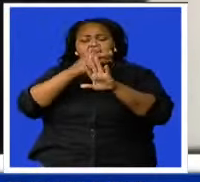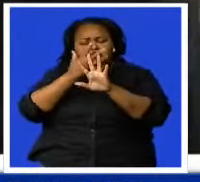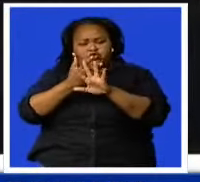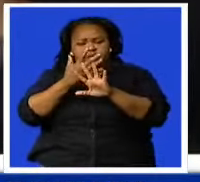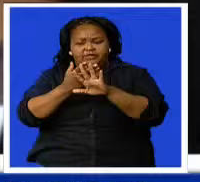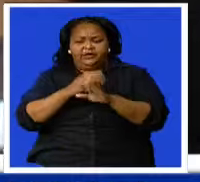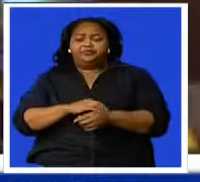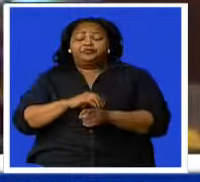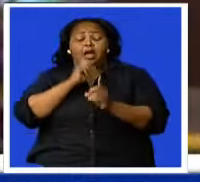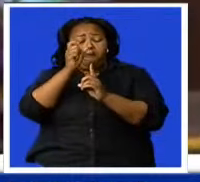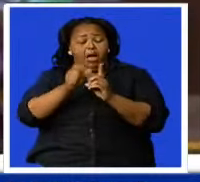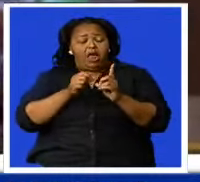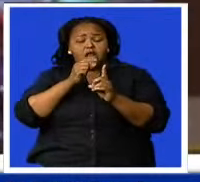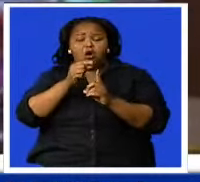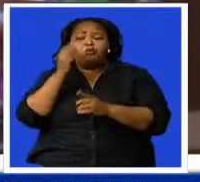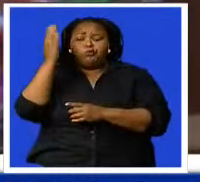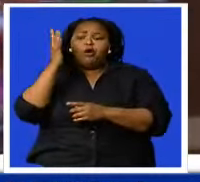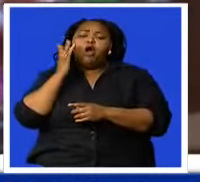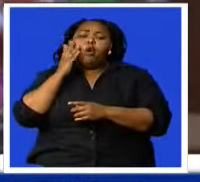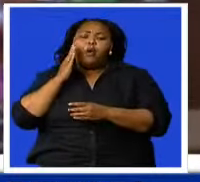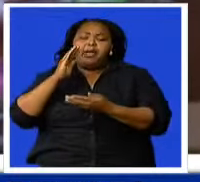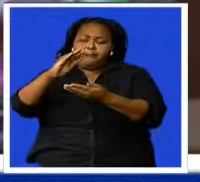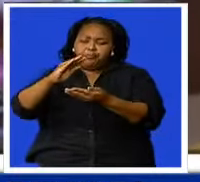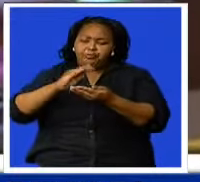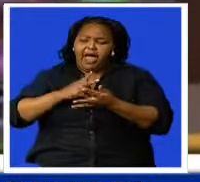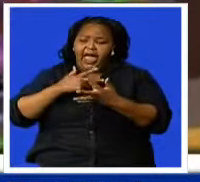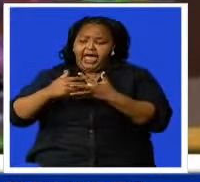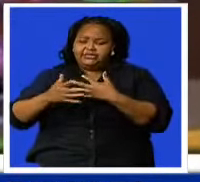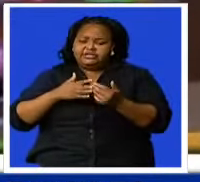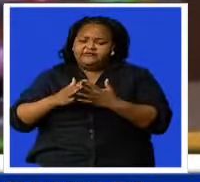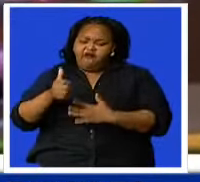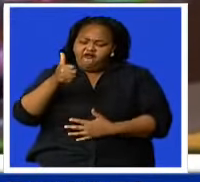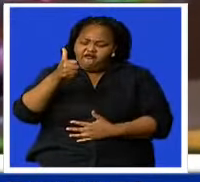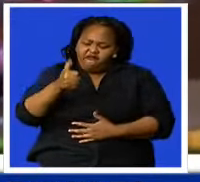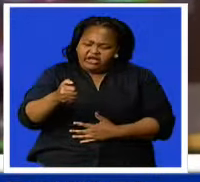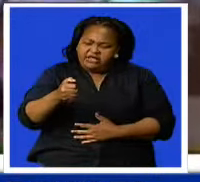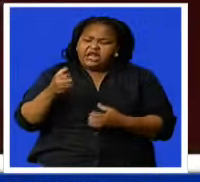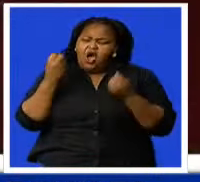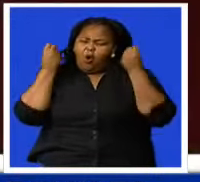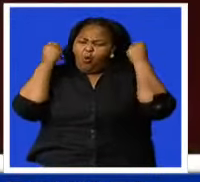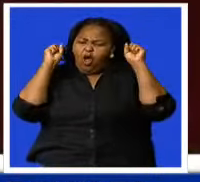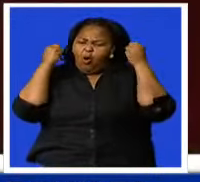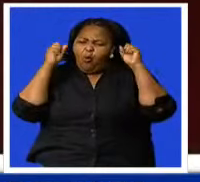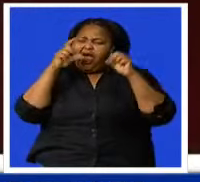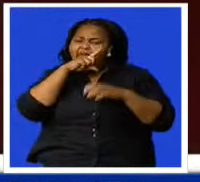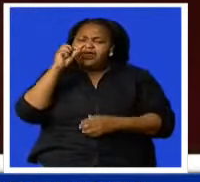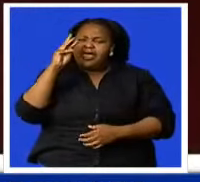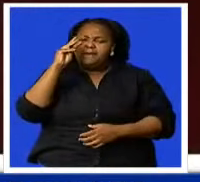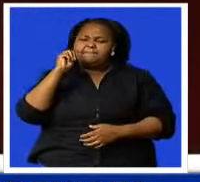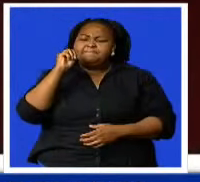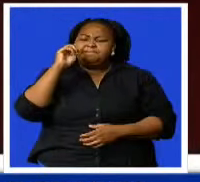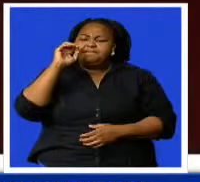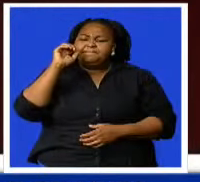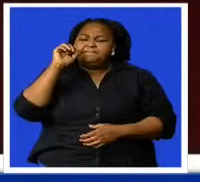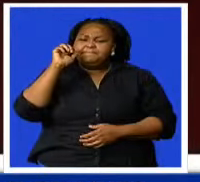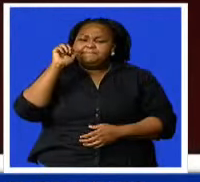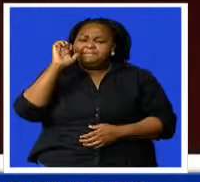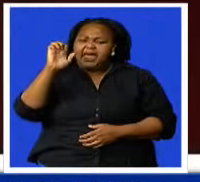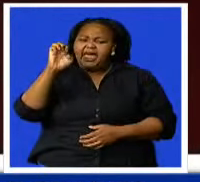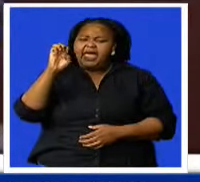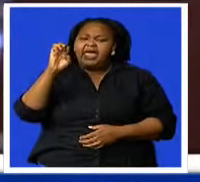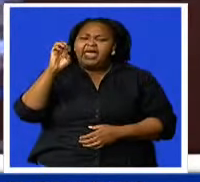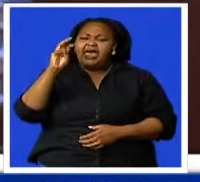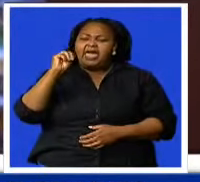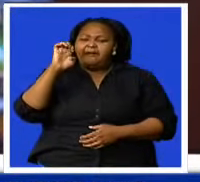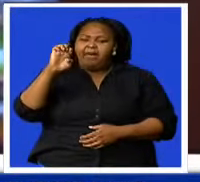bambu labatawuthi chafata dibange umsindo uma batikhanza bahlukunyetwa letatiwa ngekuthi imayimemeza letingemakhulu lamabili